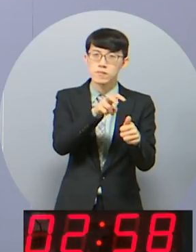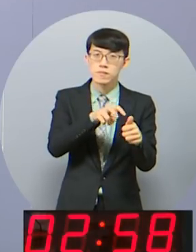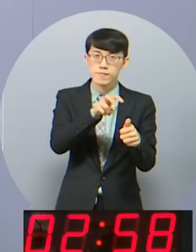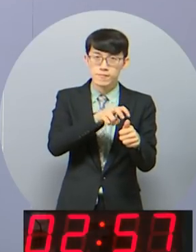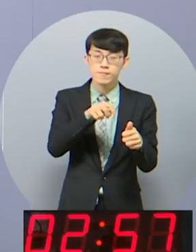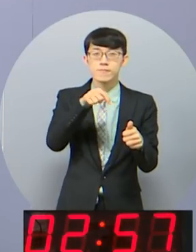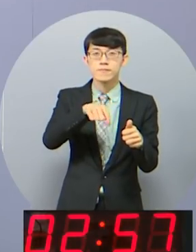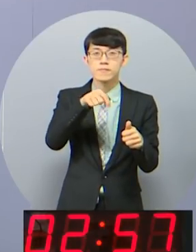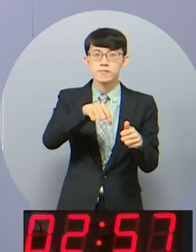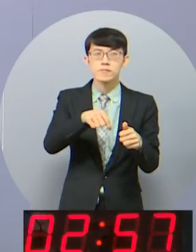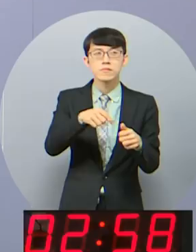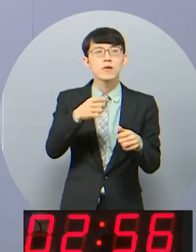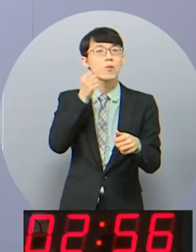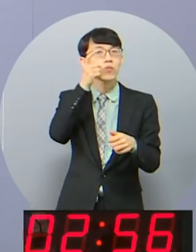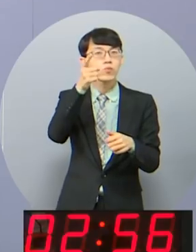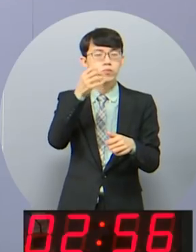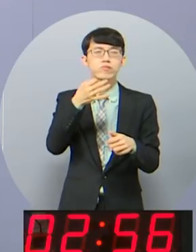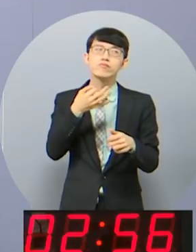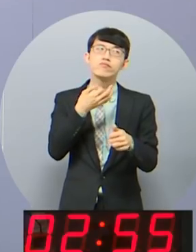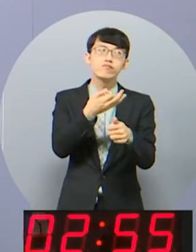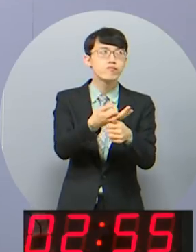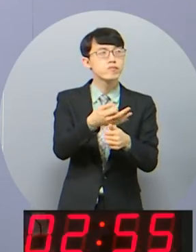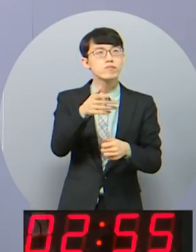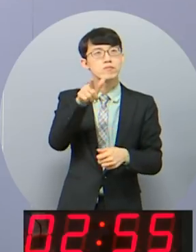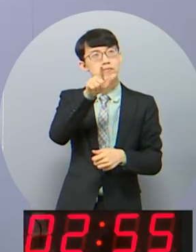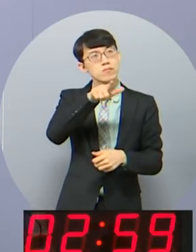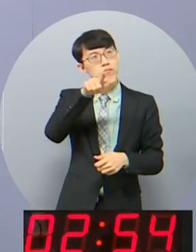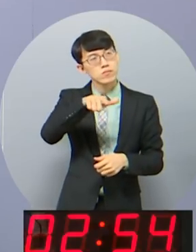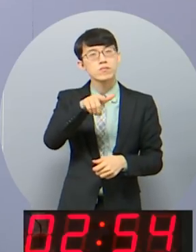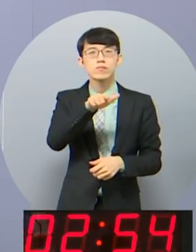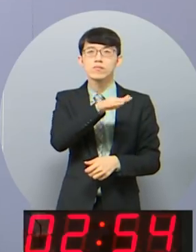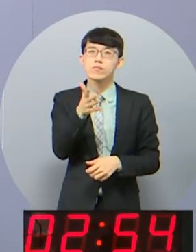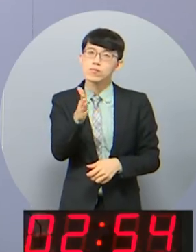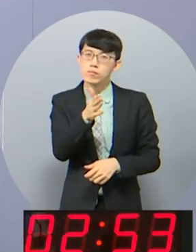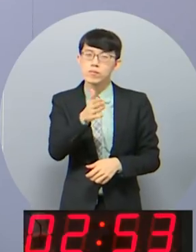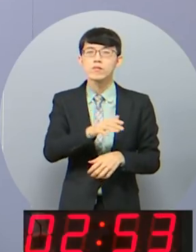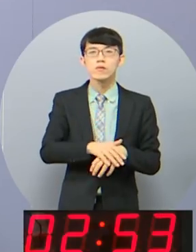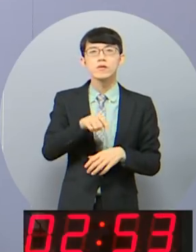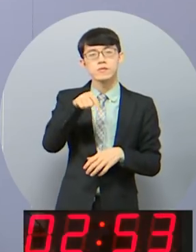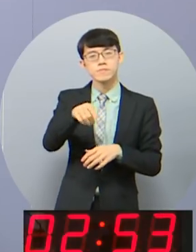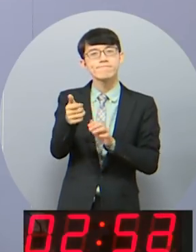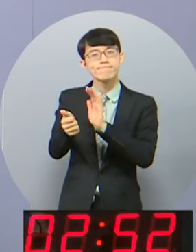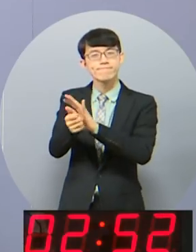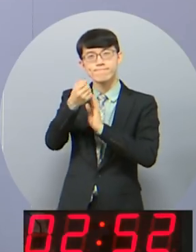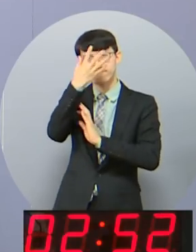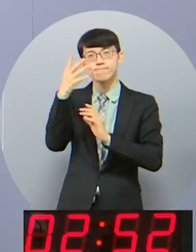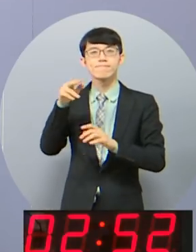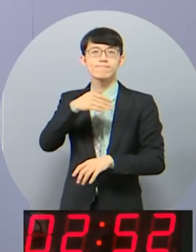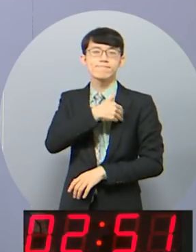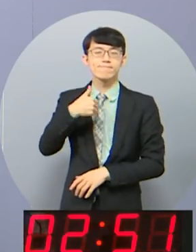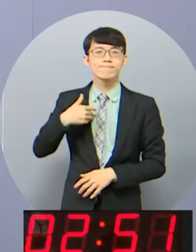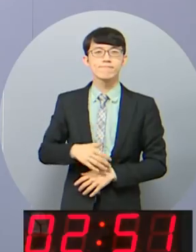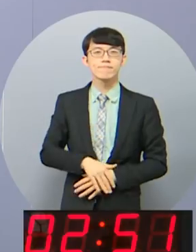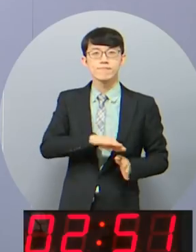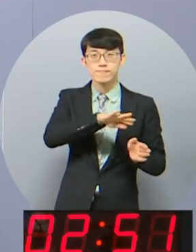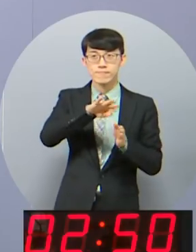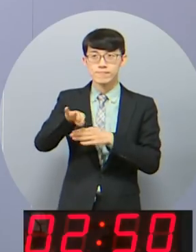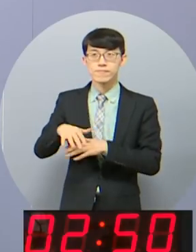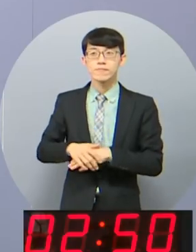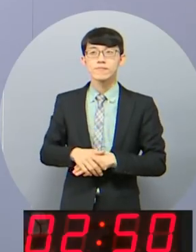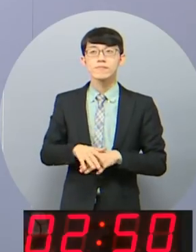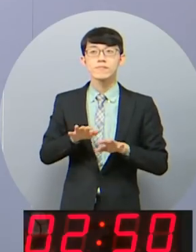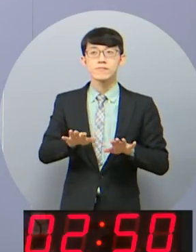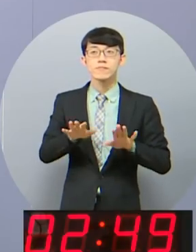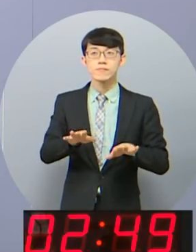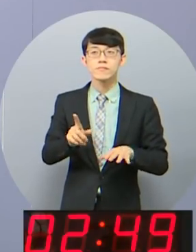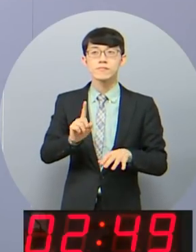嘛是咧6000块。所以安尼，所以啊，这会当帮助年轻人。咱宜山哦，宜山咱即摆诶，这个活动